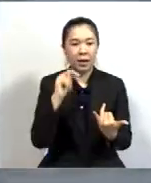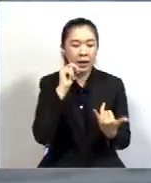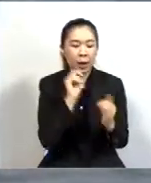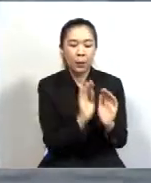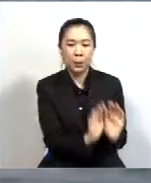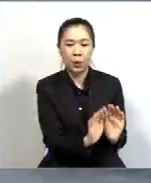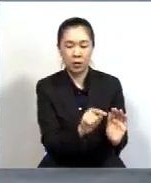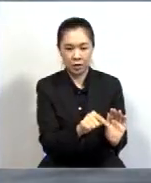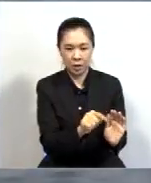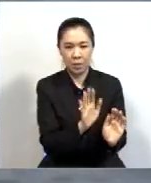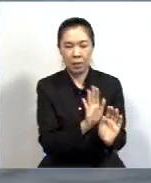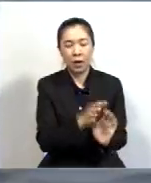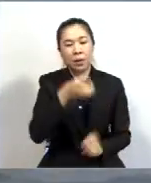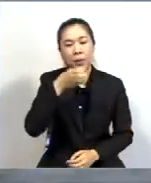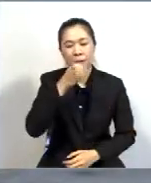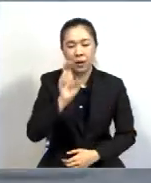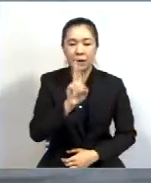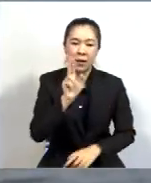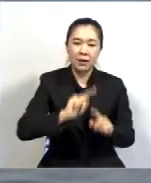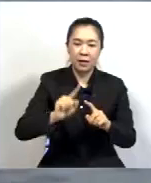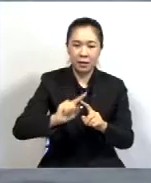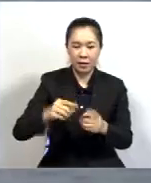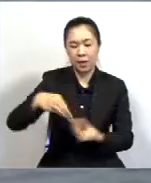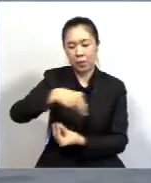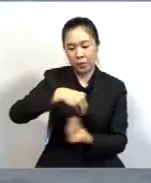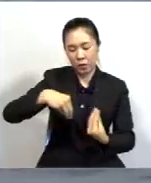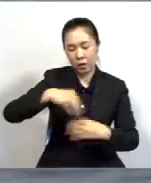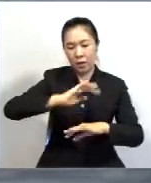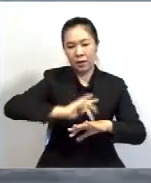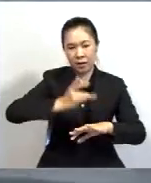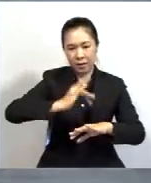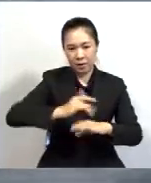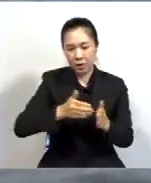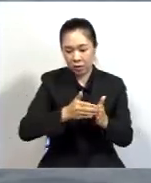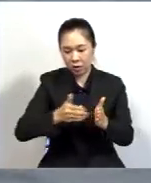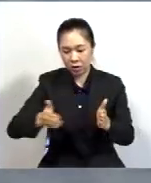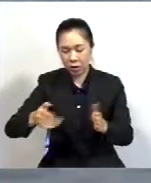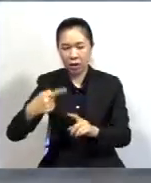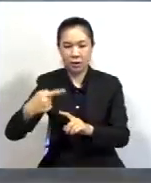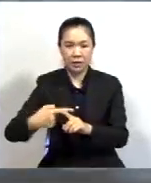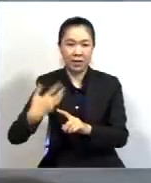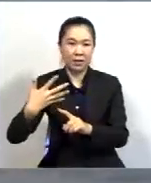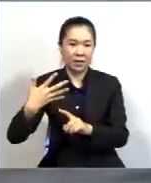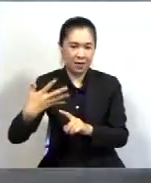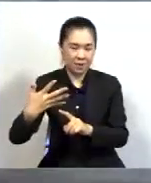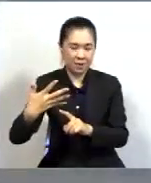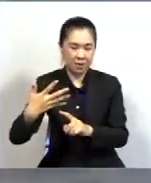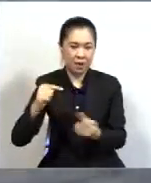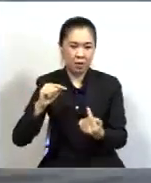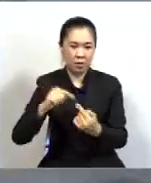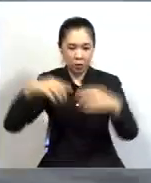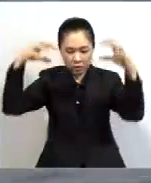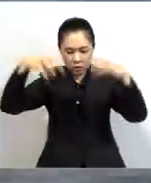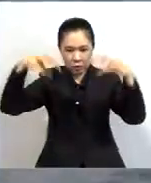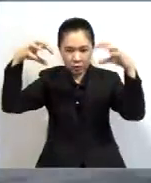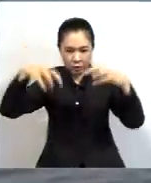จะเพียงพอสำหรับการอุปโภคบริโภคและรักษาระบบนิเวศไปจนถึงปลายเดือนพฤษภาคมที่จะเริ่มเข้าสู่ฤดูฝ